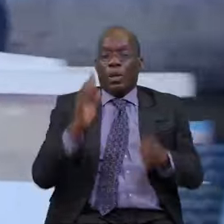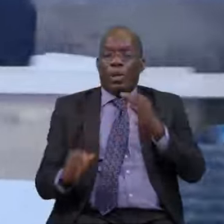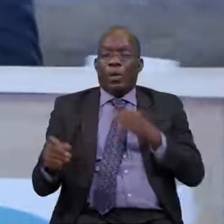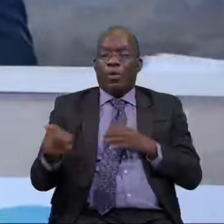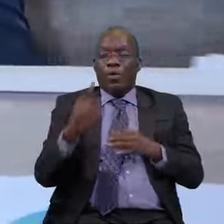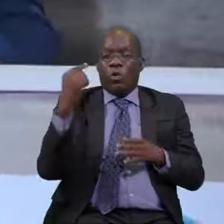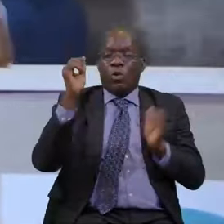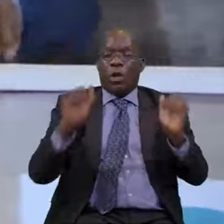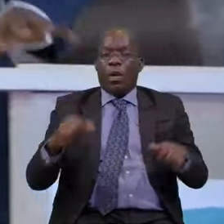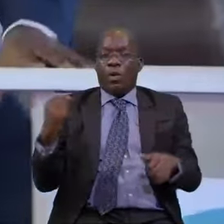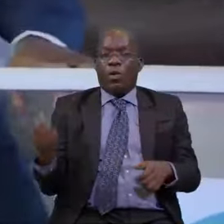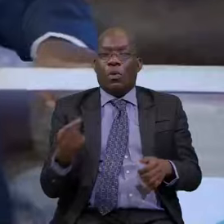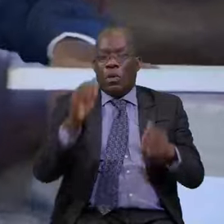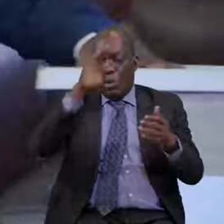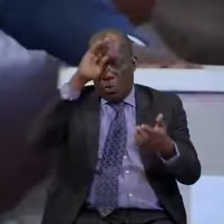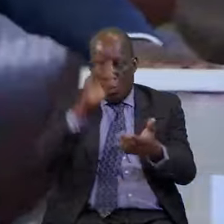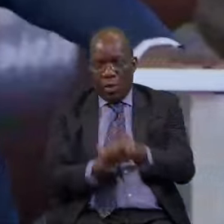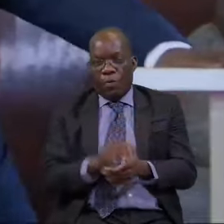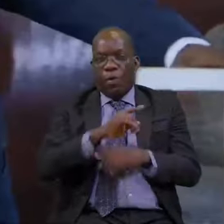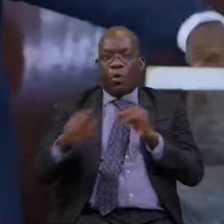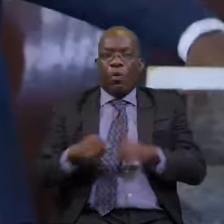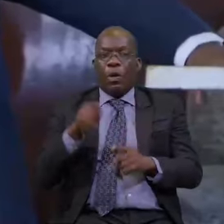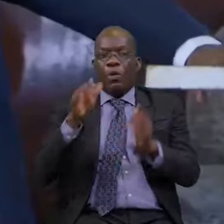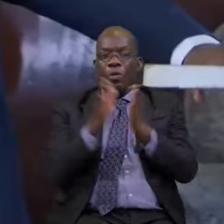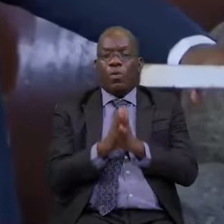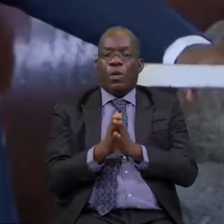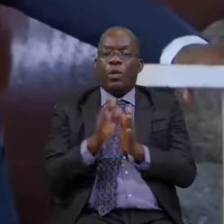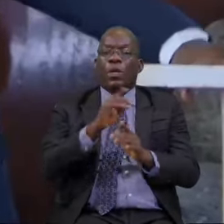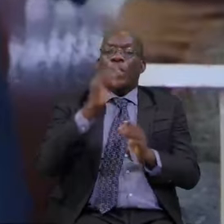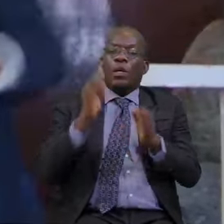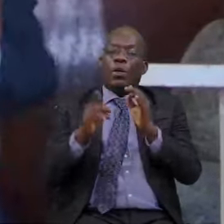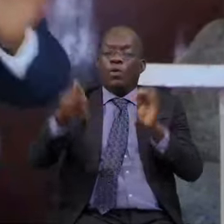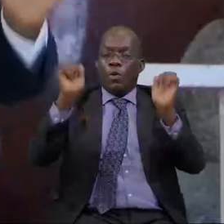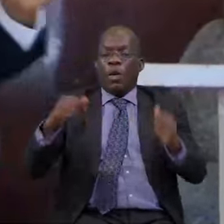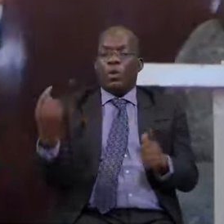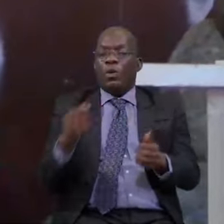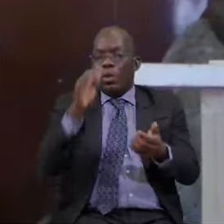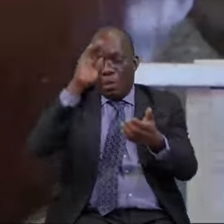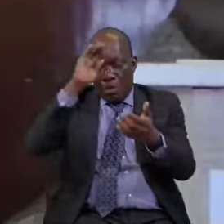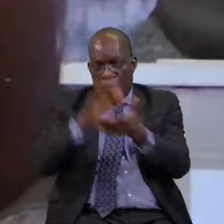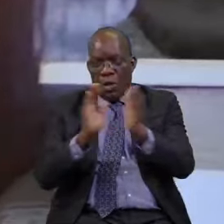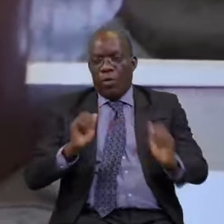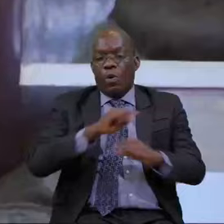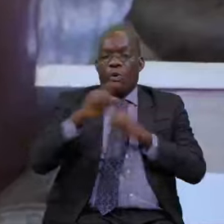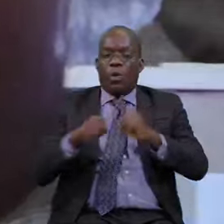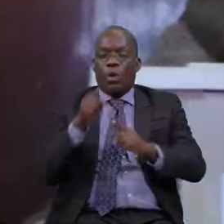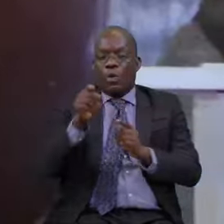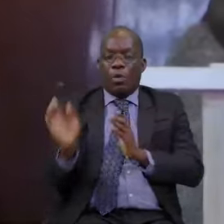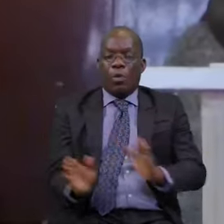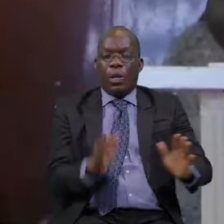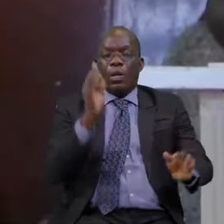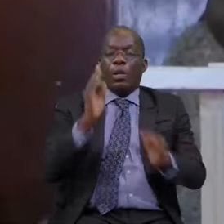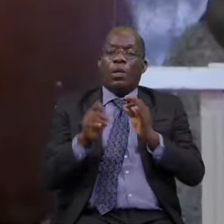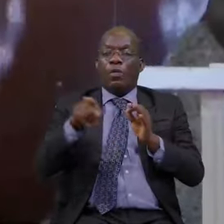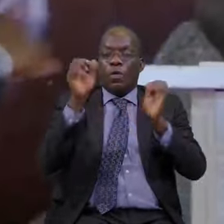Si tu peux, lorsque tu pries, si tu crois, lorsque tu planifies, si tu peux